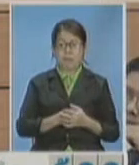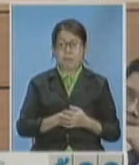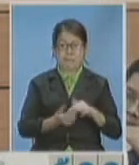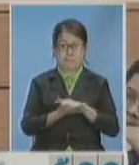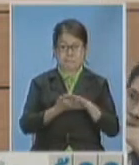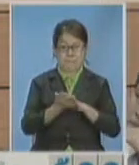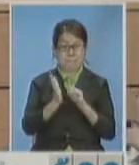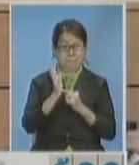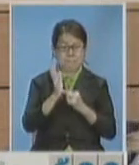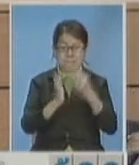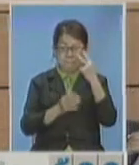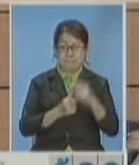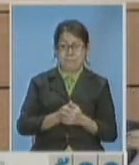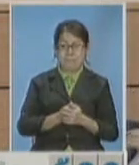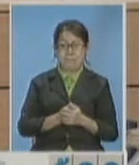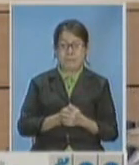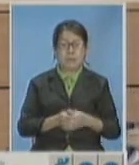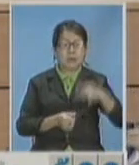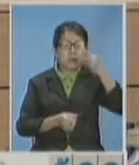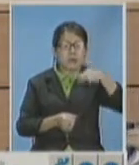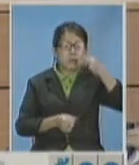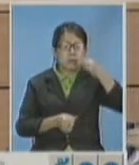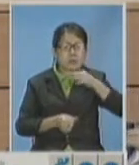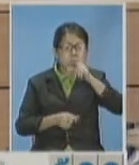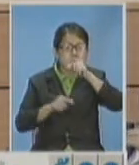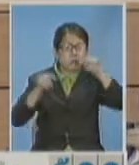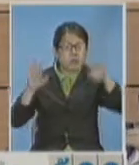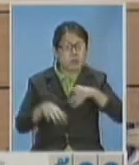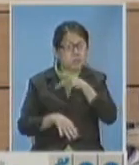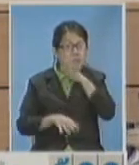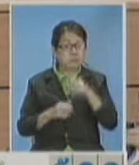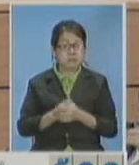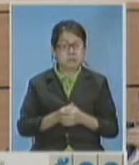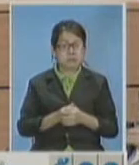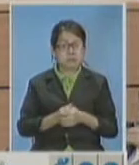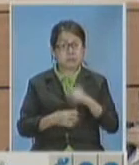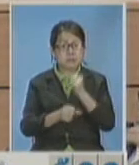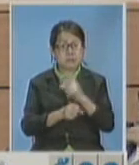ขออนุญาตยกตัวอย่างรังนกปลอมทำจากยางคาราย